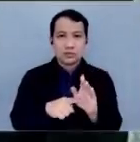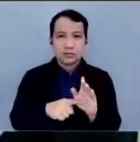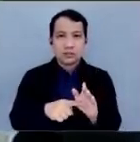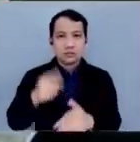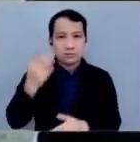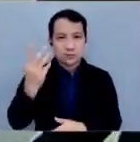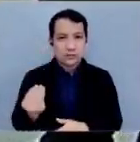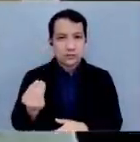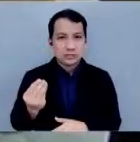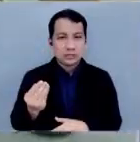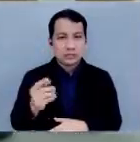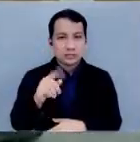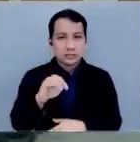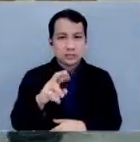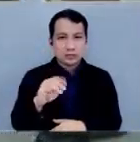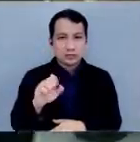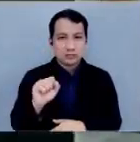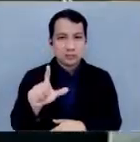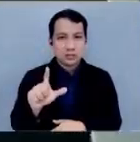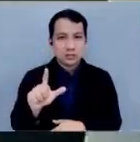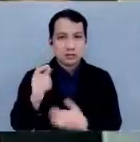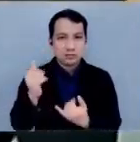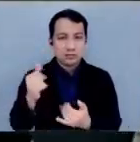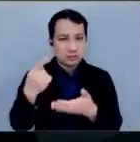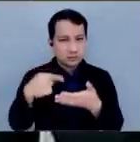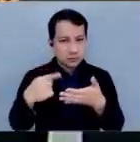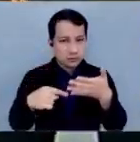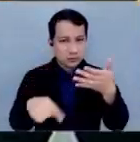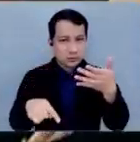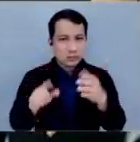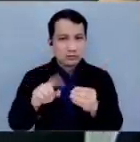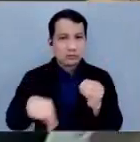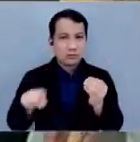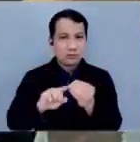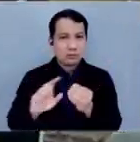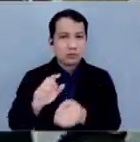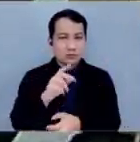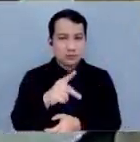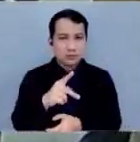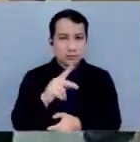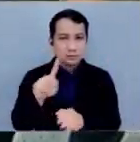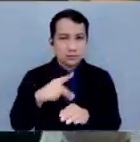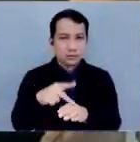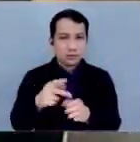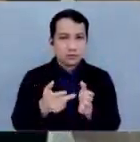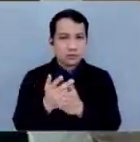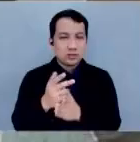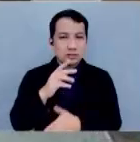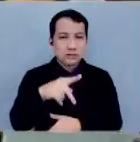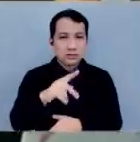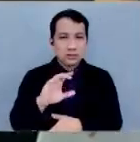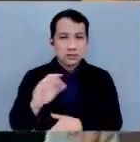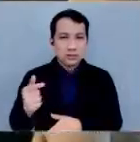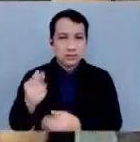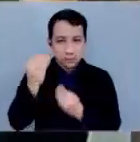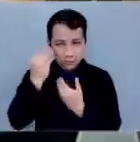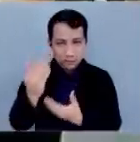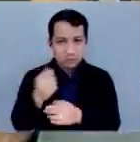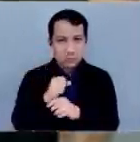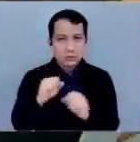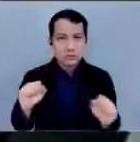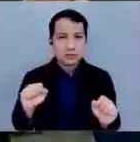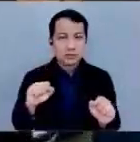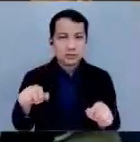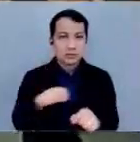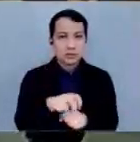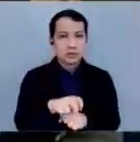Terminal. Kaya ngayon pa lang, nag-inspeksyon na ang mga opisyal ng Philippine Ports Authority at Coast Guard para matiyak ang ligtas na biyahe ng mga